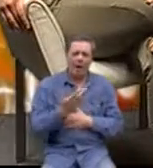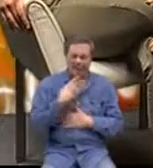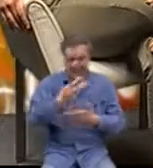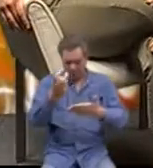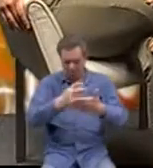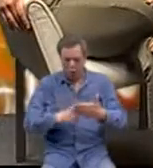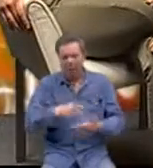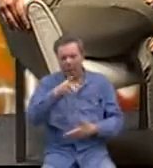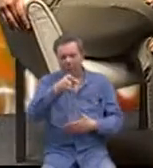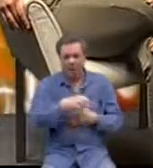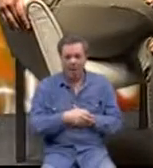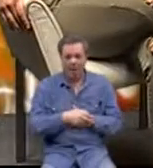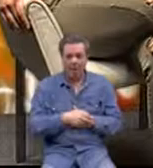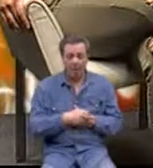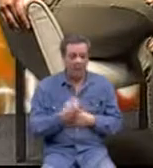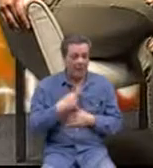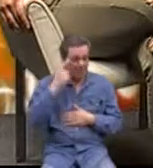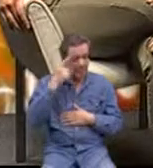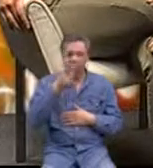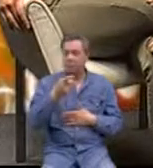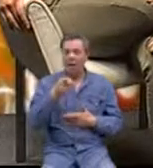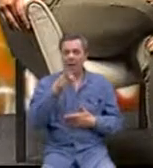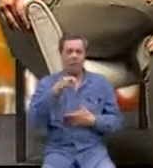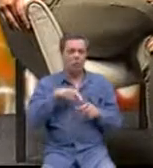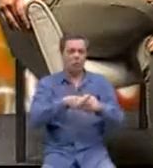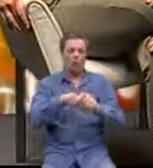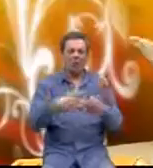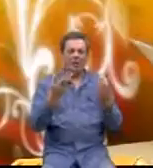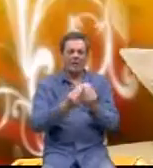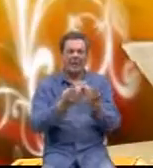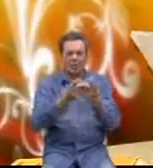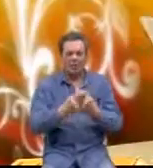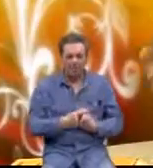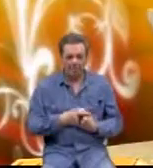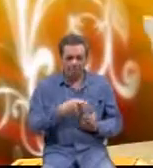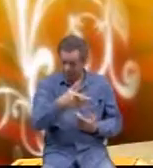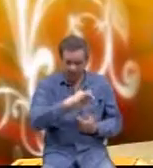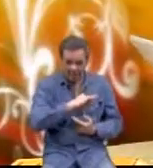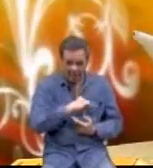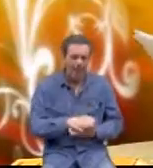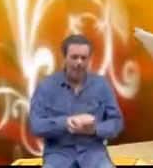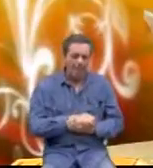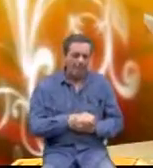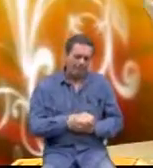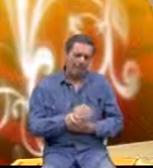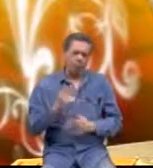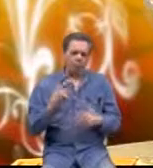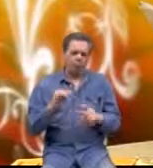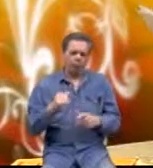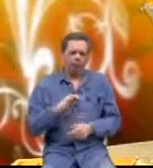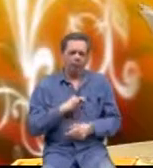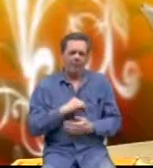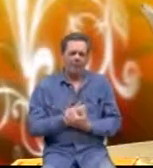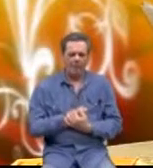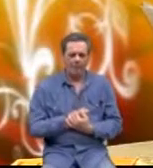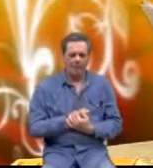pročitala o vama sve, skoro sam mislila da vi s njim surađujete. Ali dobro, evo, jel vas zanima malo, samo što sam ja izvadila, pa ćemo malo se nasloniti možda na